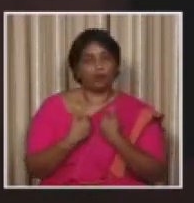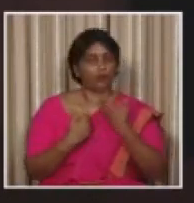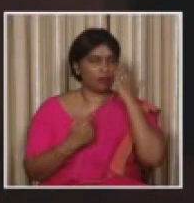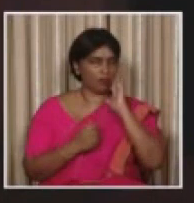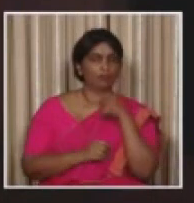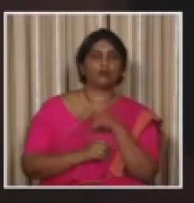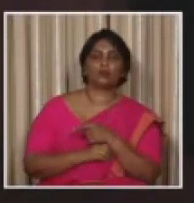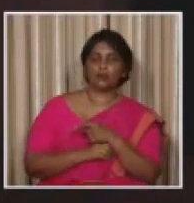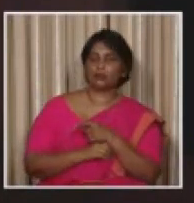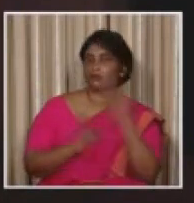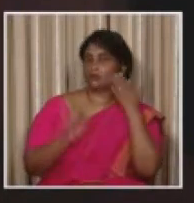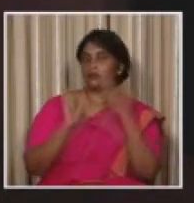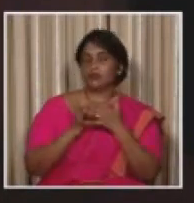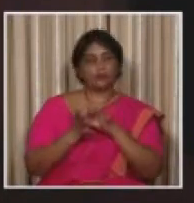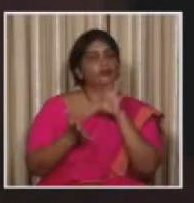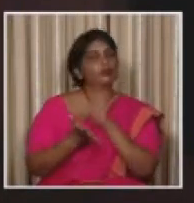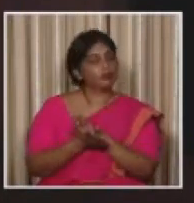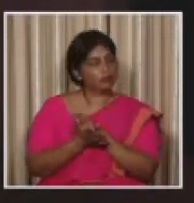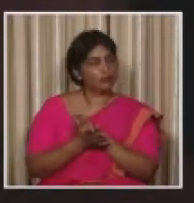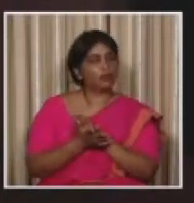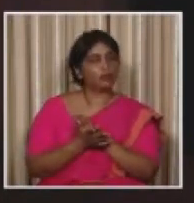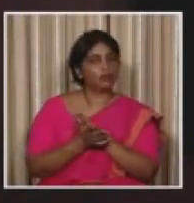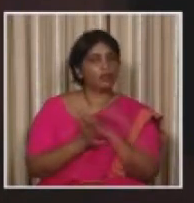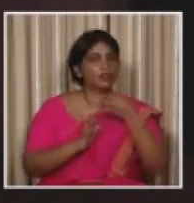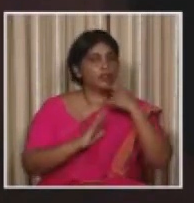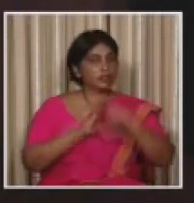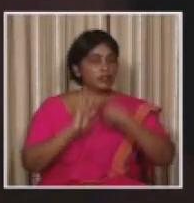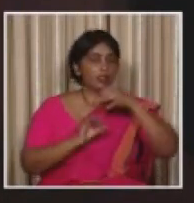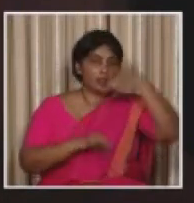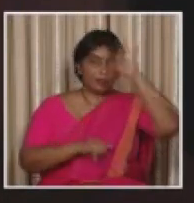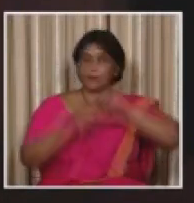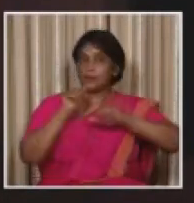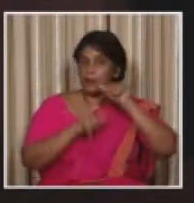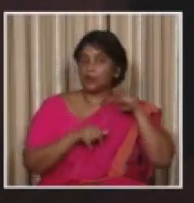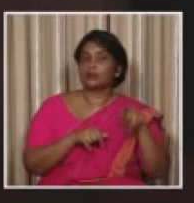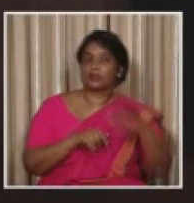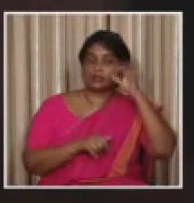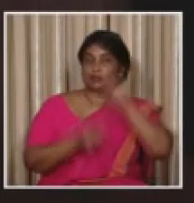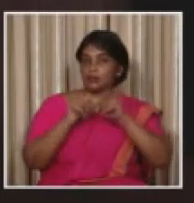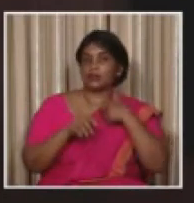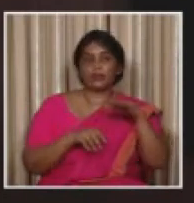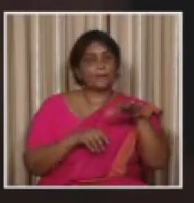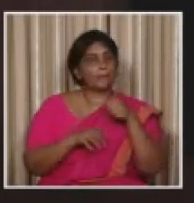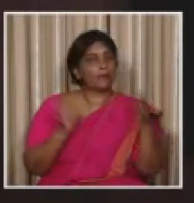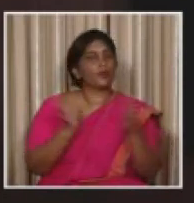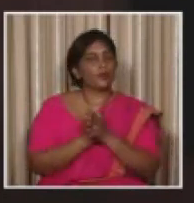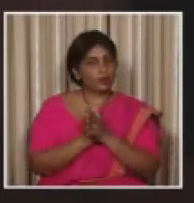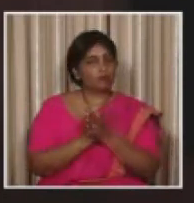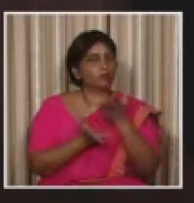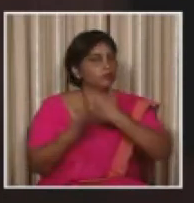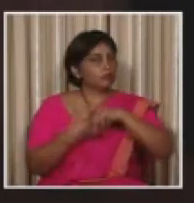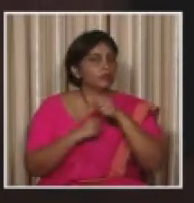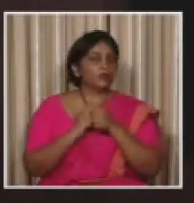වූ ඒ පරිච්ඡේදයක් ලියා තියන්නට හෙළ දේශීය වෛද්‍ය ක්‍රමවලට ආයුර්වේද වෛද්‍ය ක්‍රමයේ උපකාරීත්වය සහ ඒ